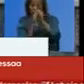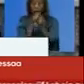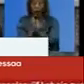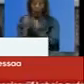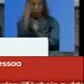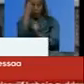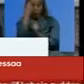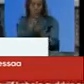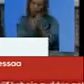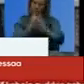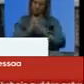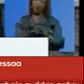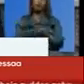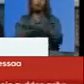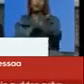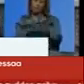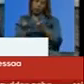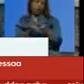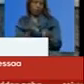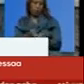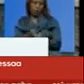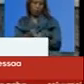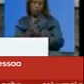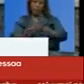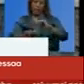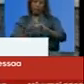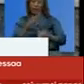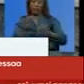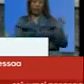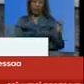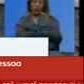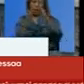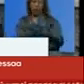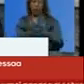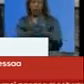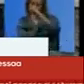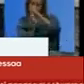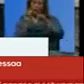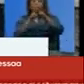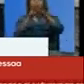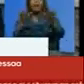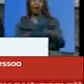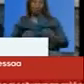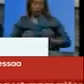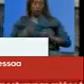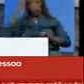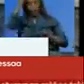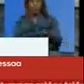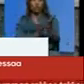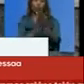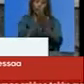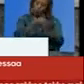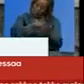ፓርቲዎች በነጻነት እንዲንቀሳቀሱ የተመቻቸና ፍትሃዊ የመወዳደሪያ ሜዳ እንዲኖር በመንግስት በኩል